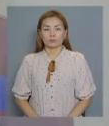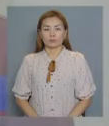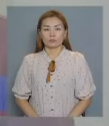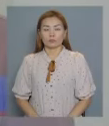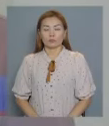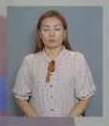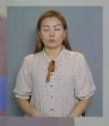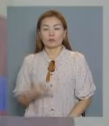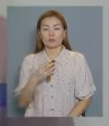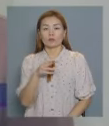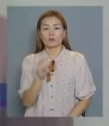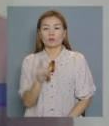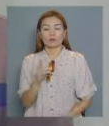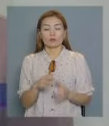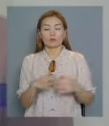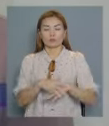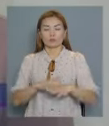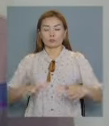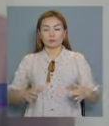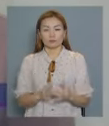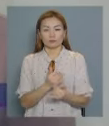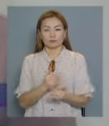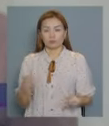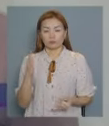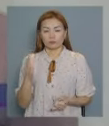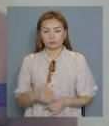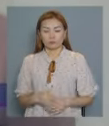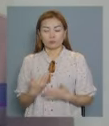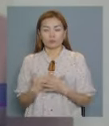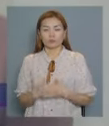Государственные гранты выдаются целевым группам населения, к которым относятся